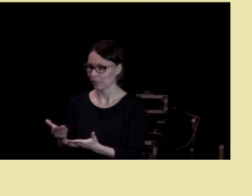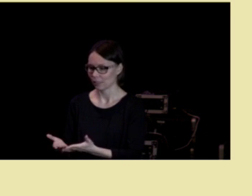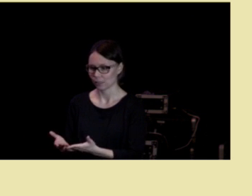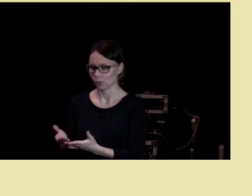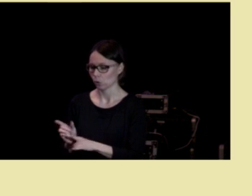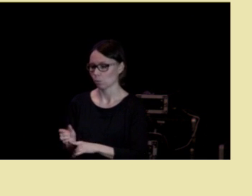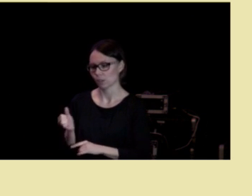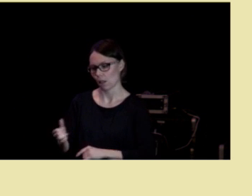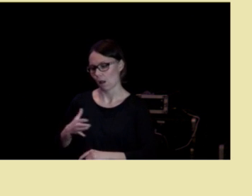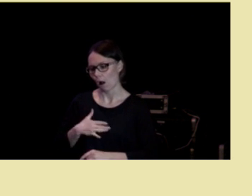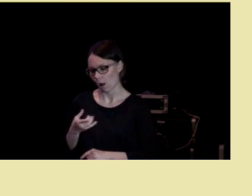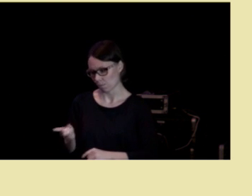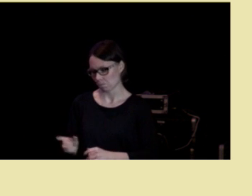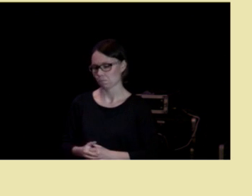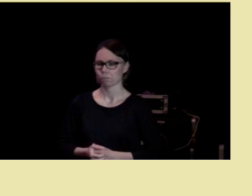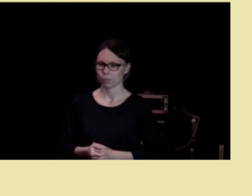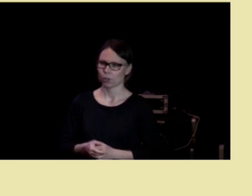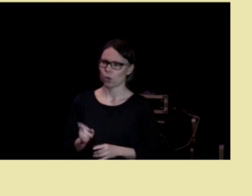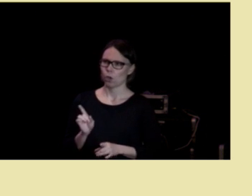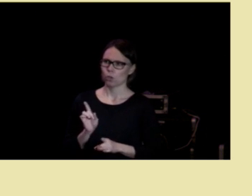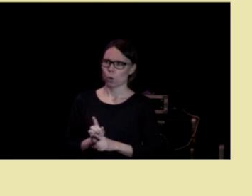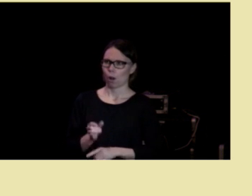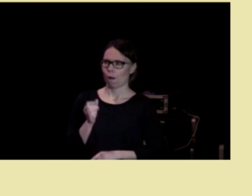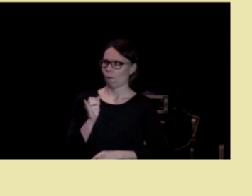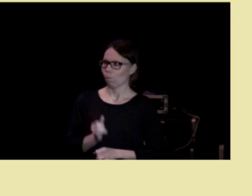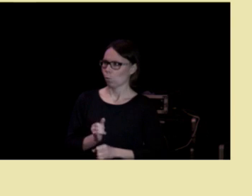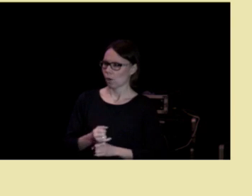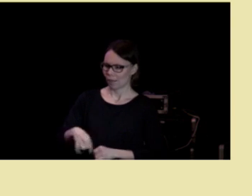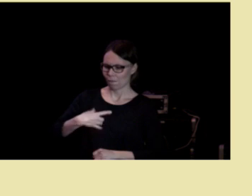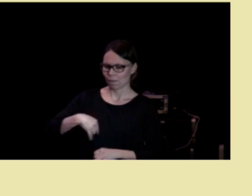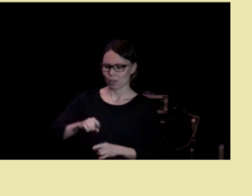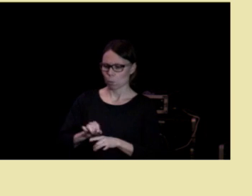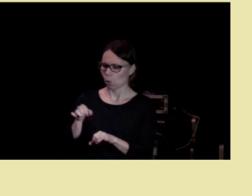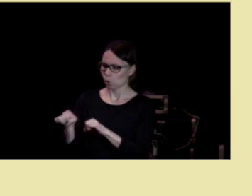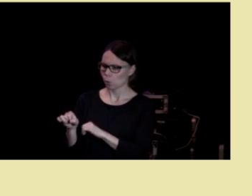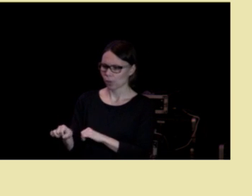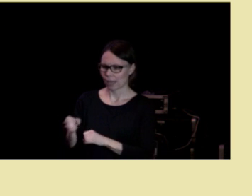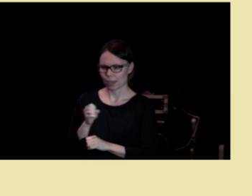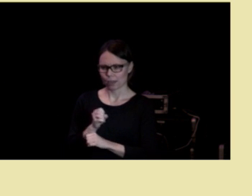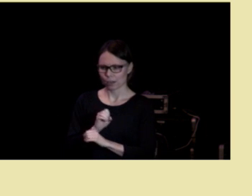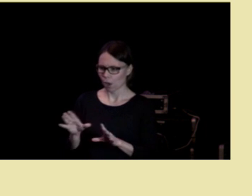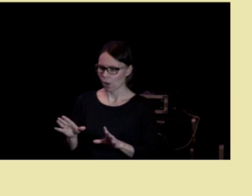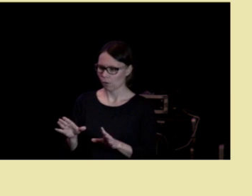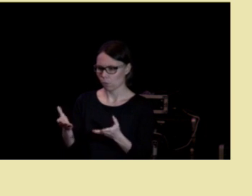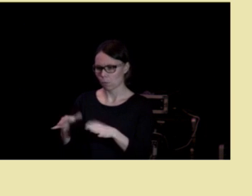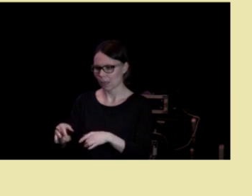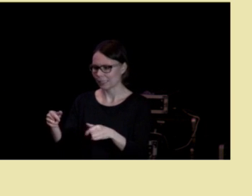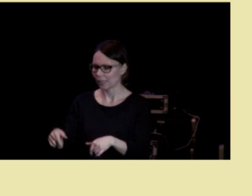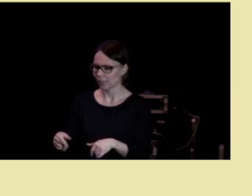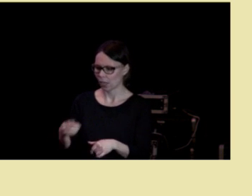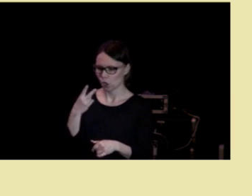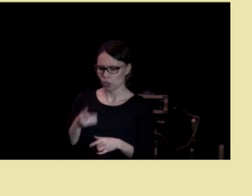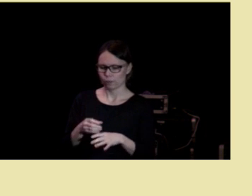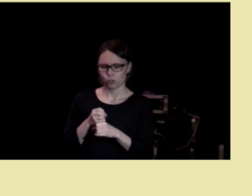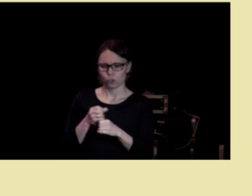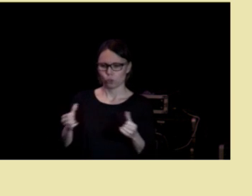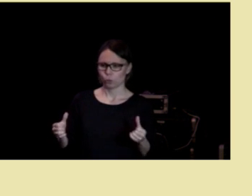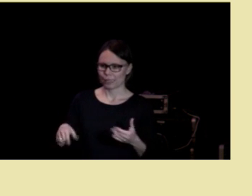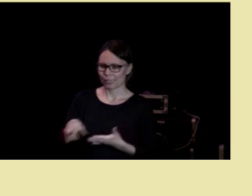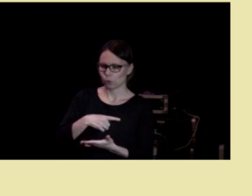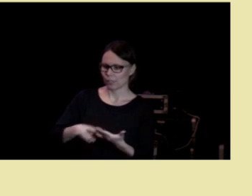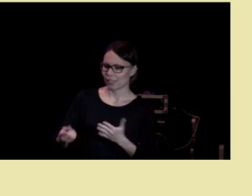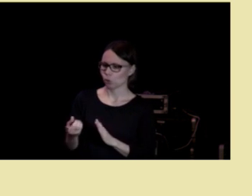skulle ha. Så hvordan i all verden skulle vi som kommune få dette til i lys av den store